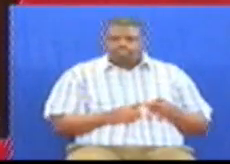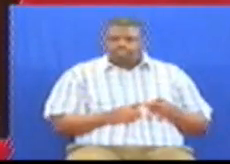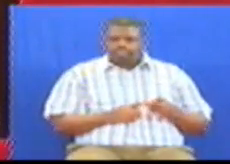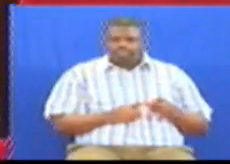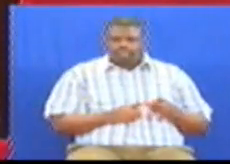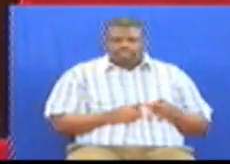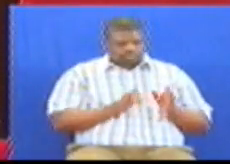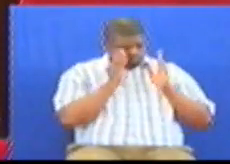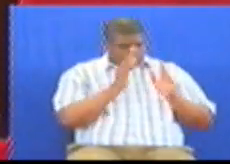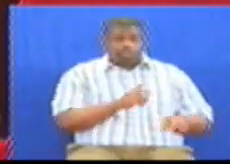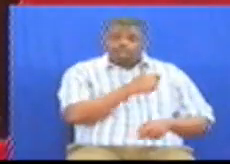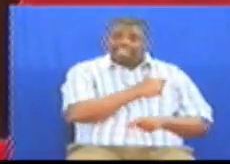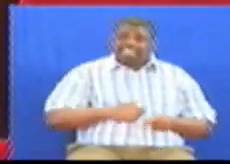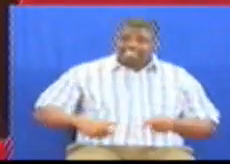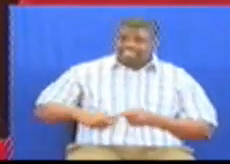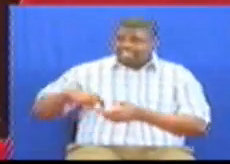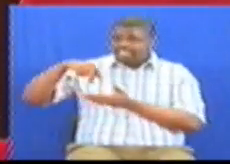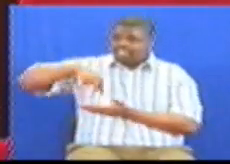Rais alivyosimamia